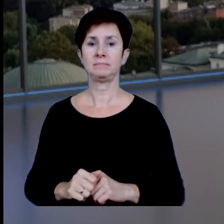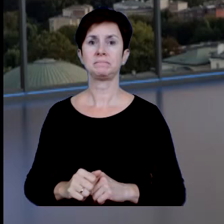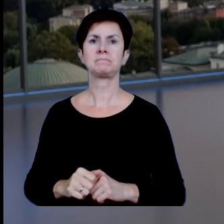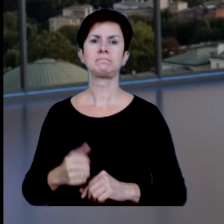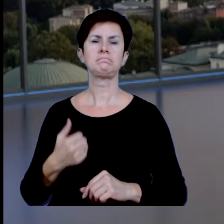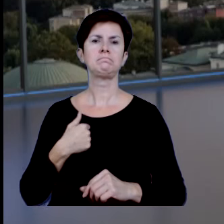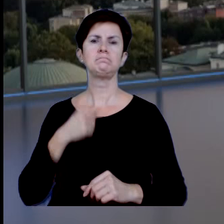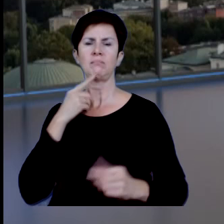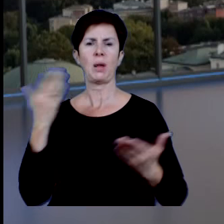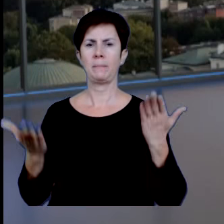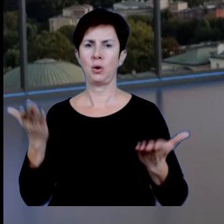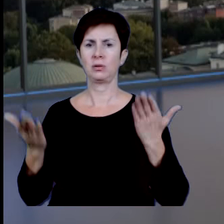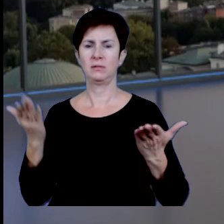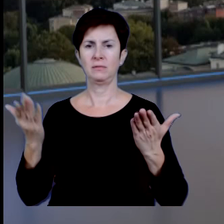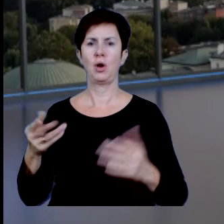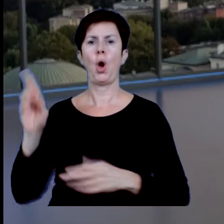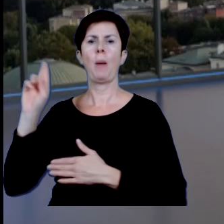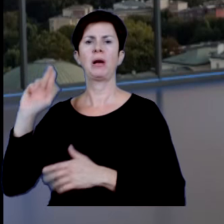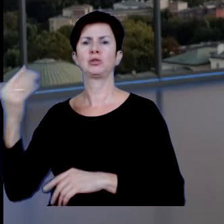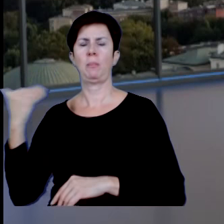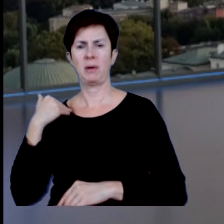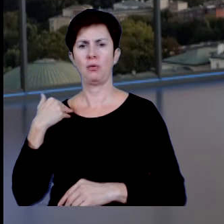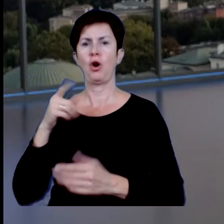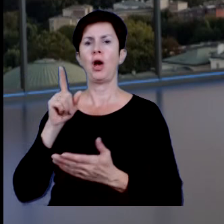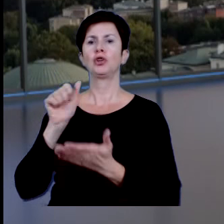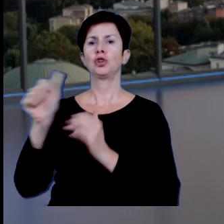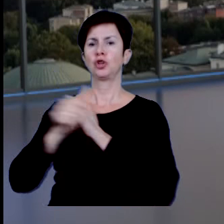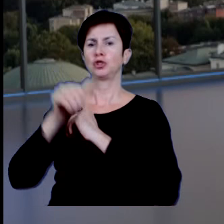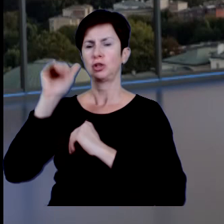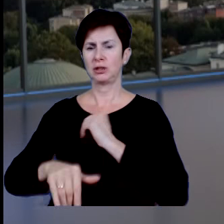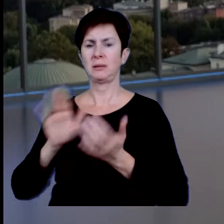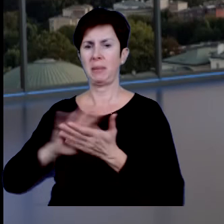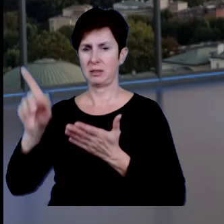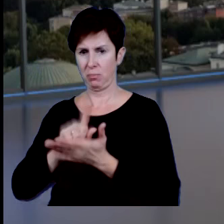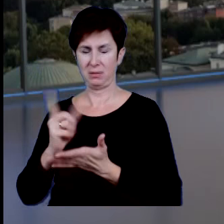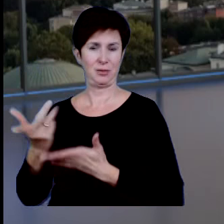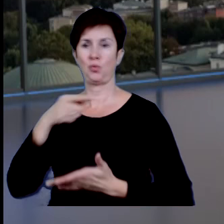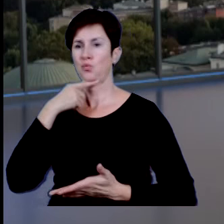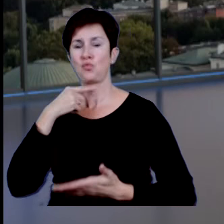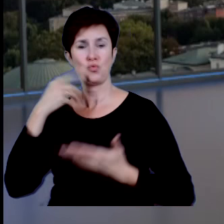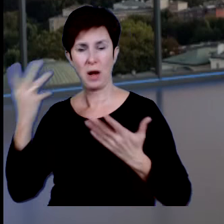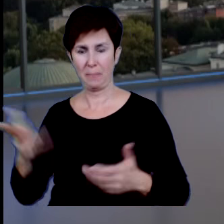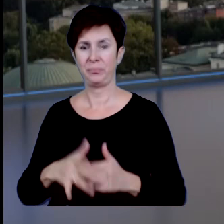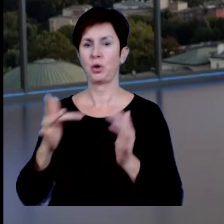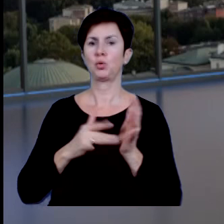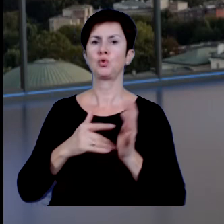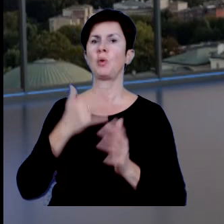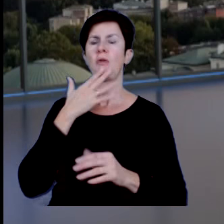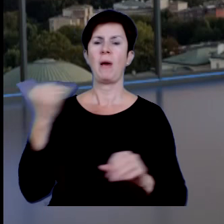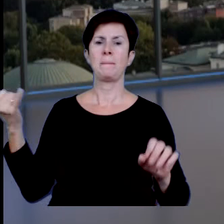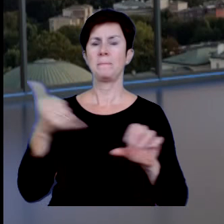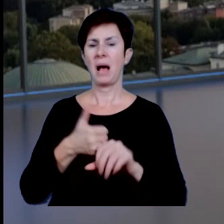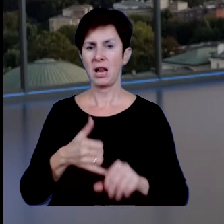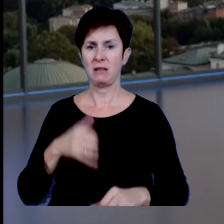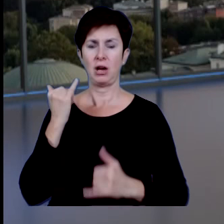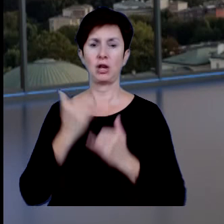że kwota wolna od podatku 60 tysięcy złotych, okłamali. Donald Tusk mówił, paliwo, jeśli